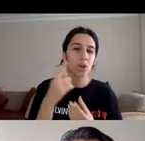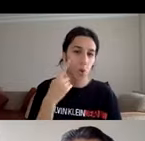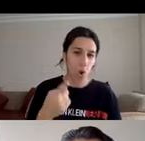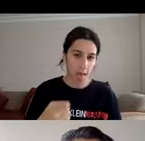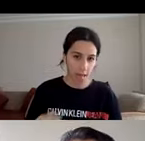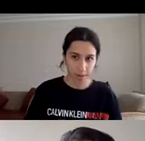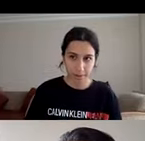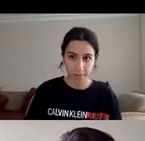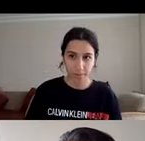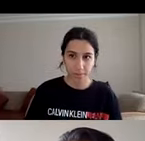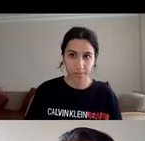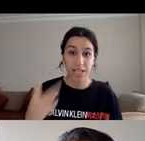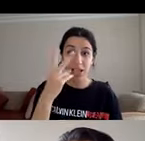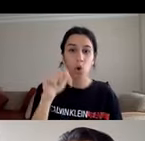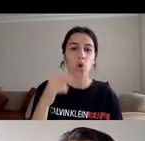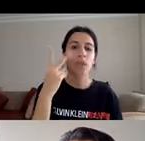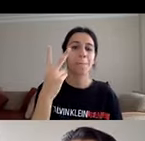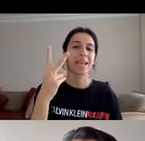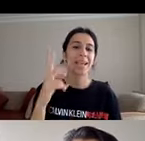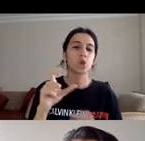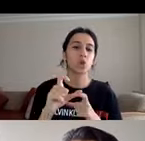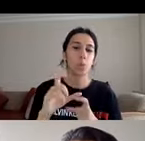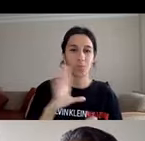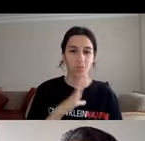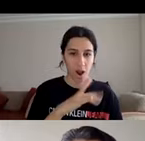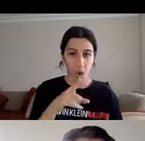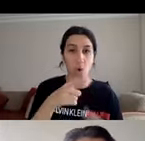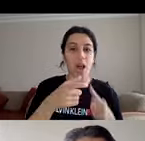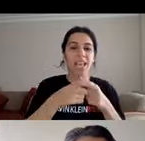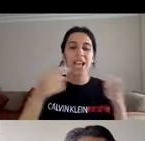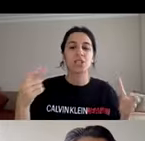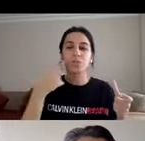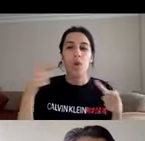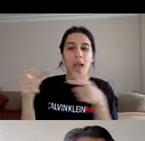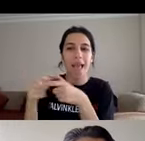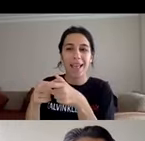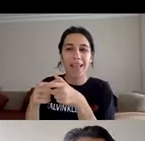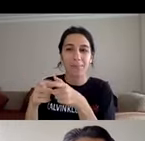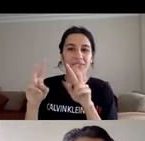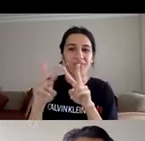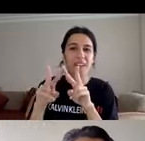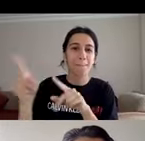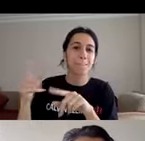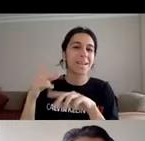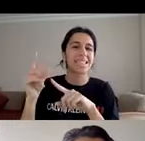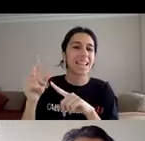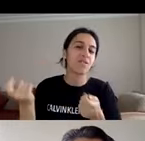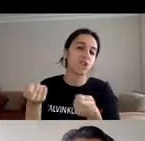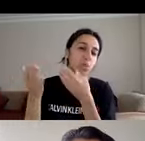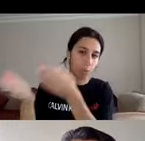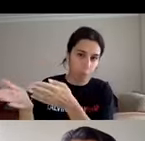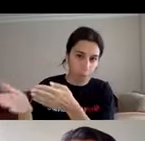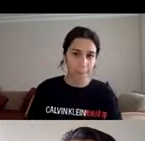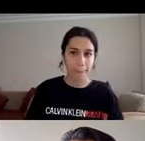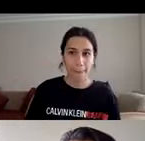kısaca. 2.1 sürümü var şu an yayında. Onu geliştiren ekip Web Erişilebilirlik İnisiyatifi. Web